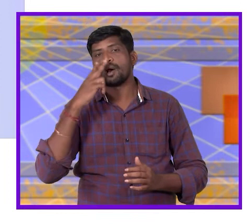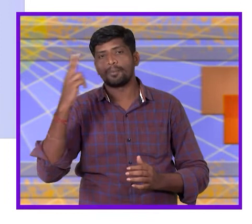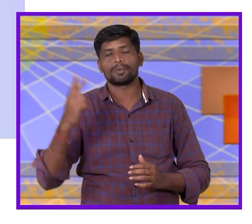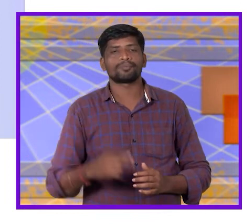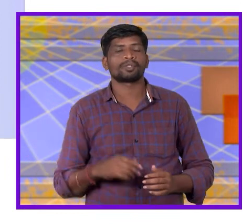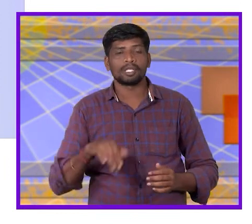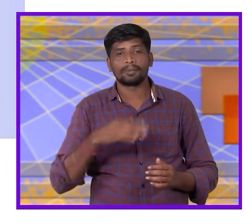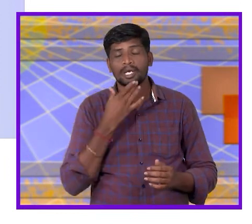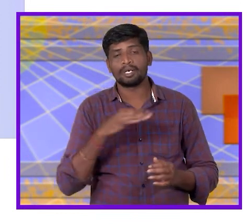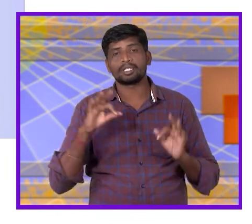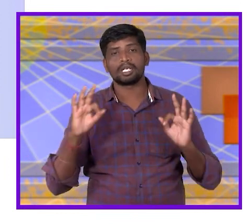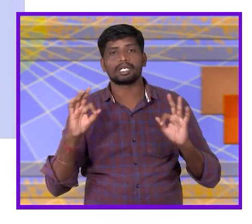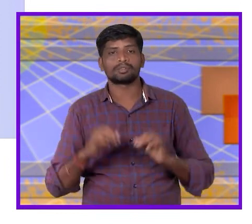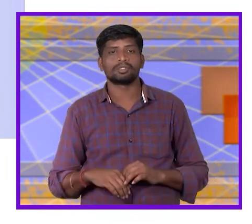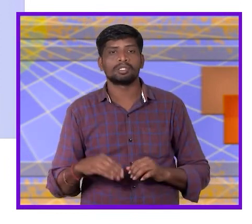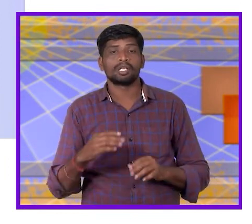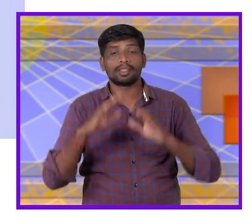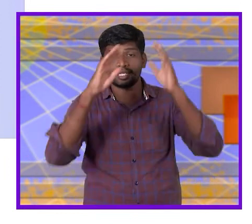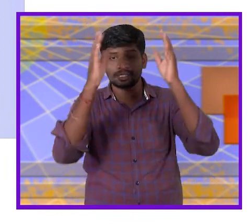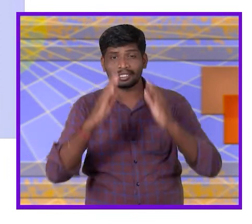இந்த சிலை அமைக்கக்கூடிய பணி